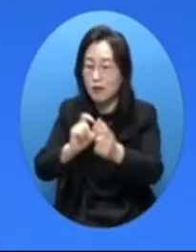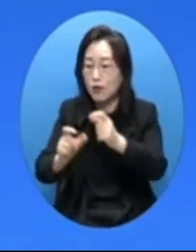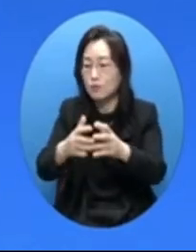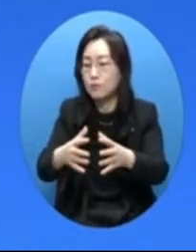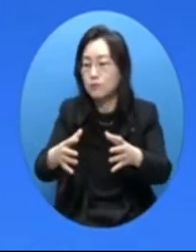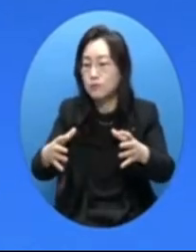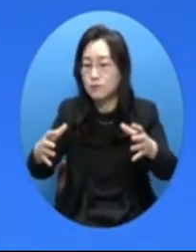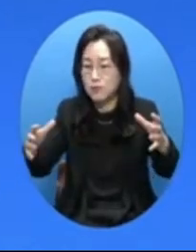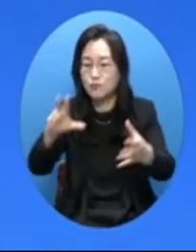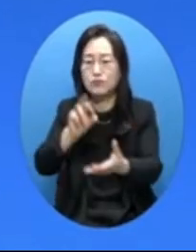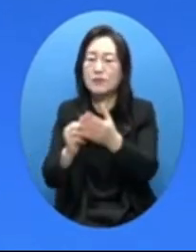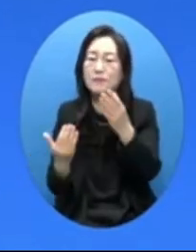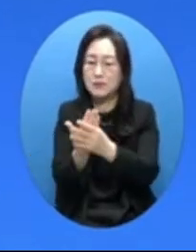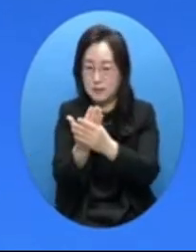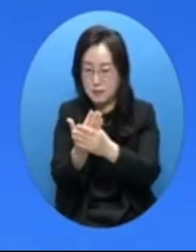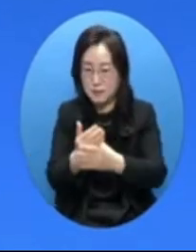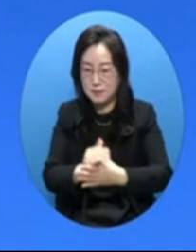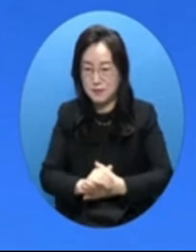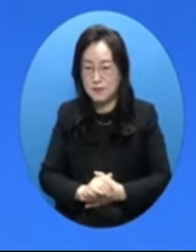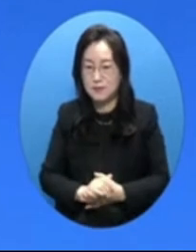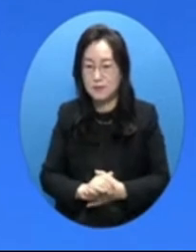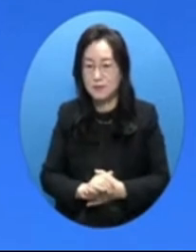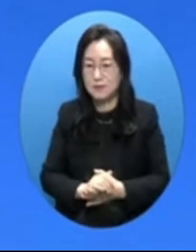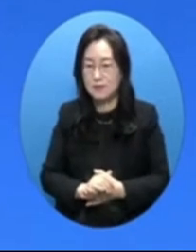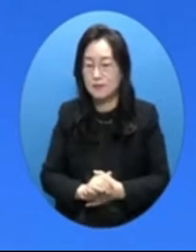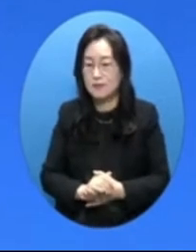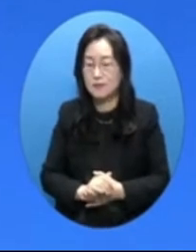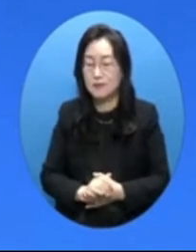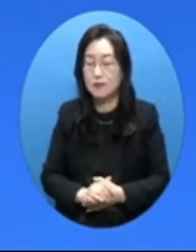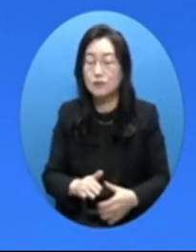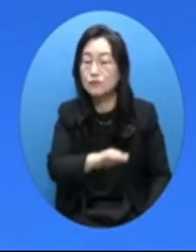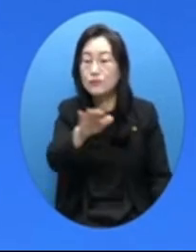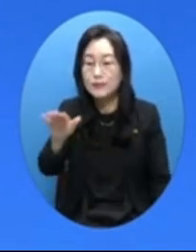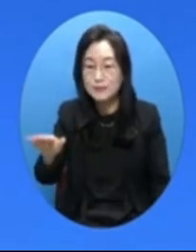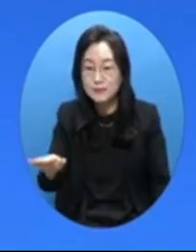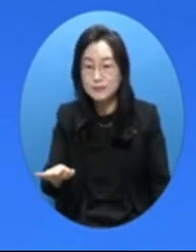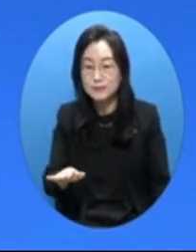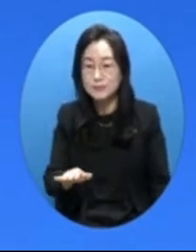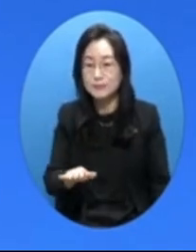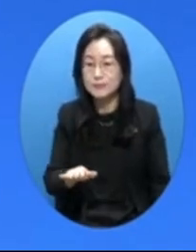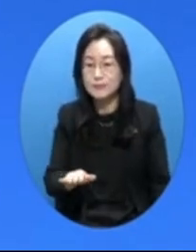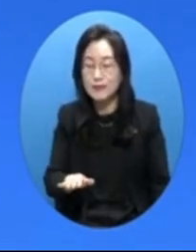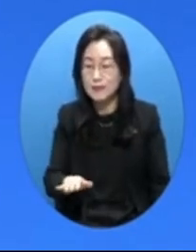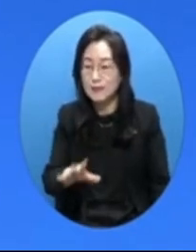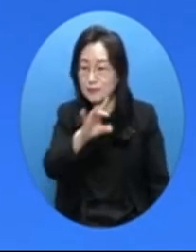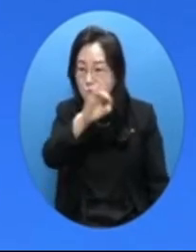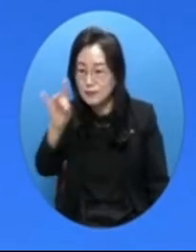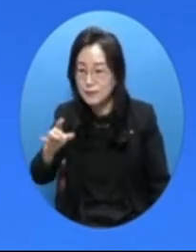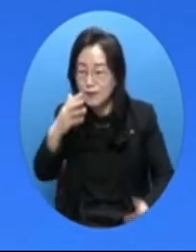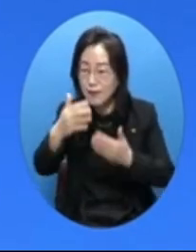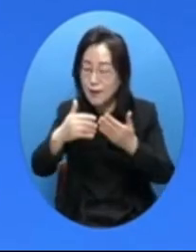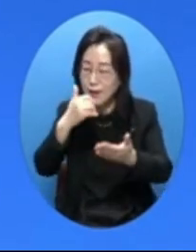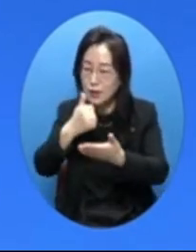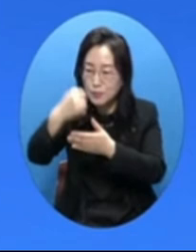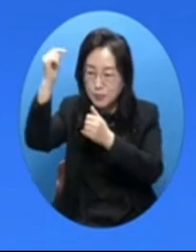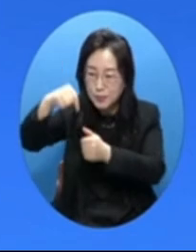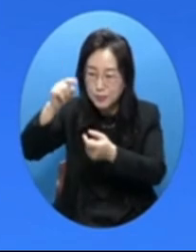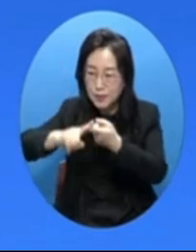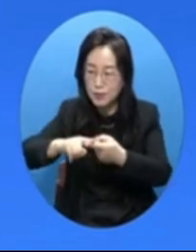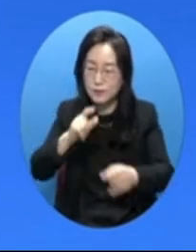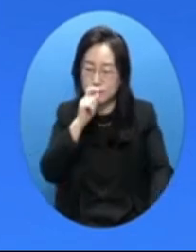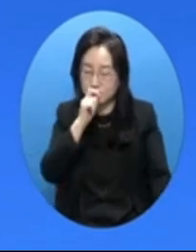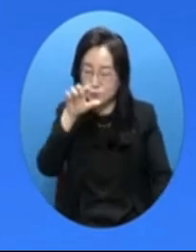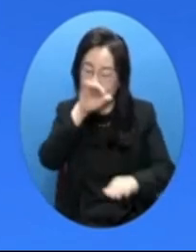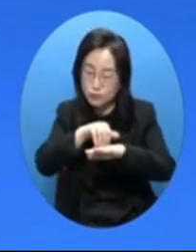문제를 일으키는지 모릅니다 그래서 우리들은 때때로 하나님의 침묵 훈련을 받아야 됩니다